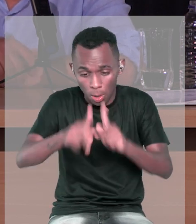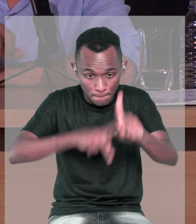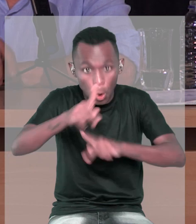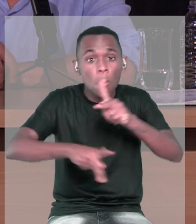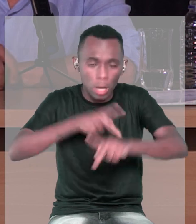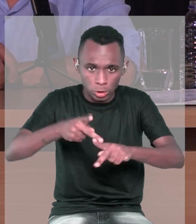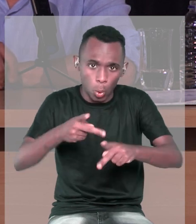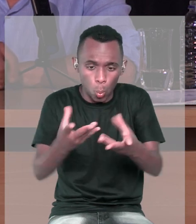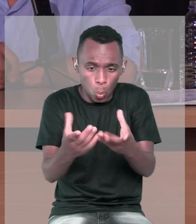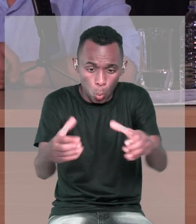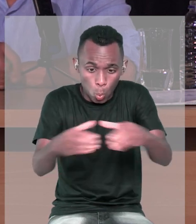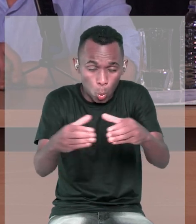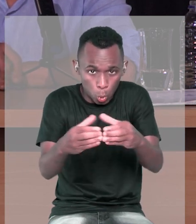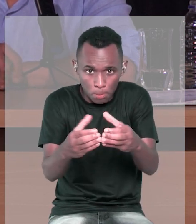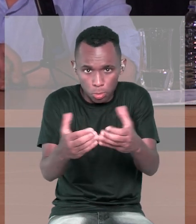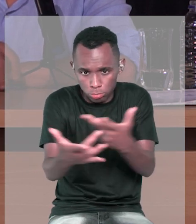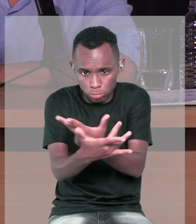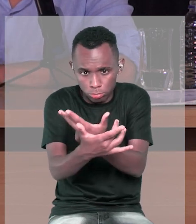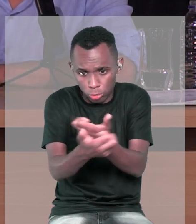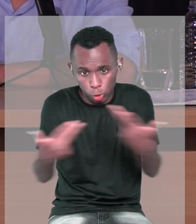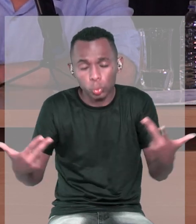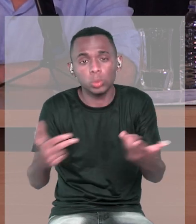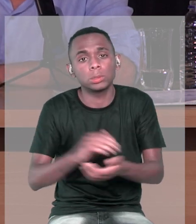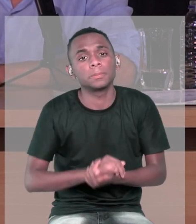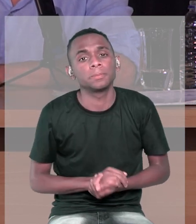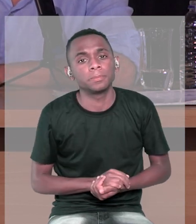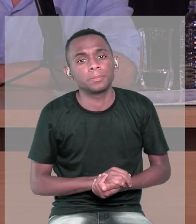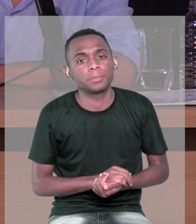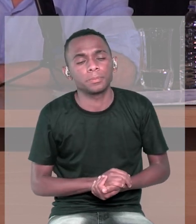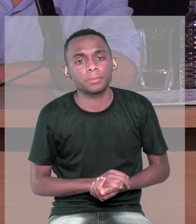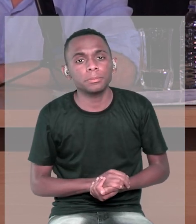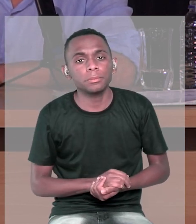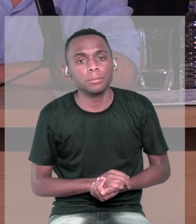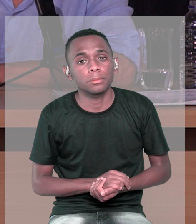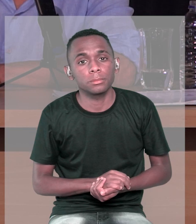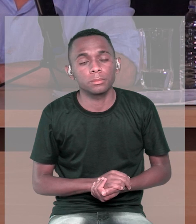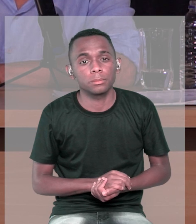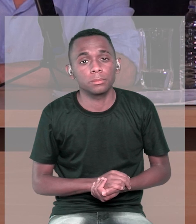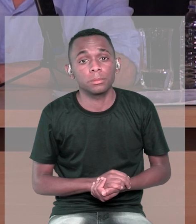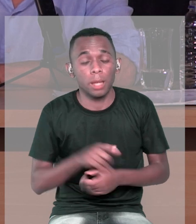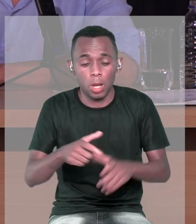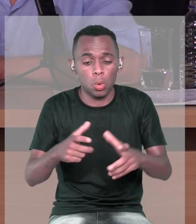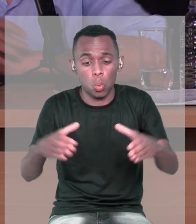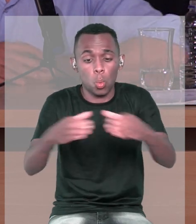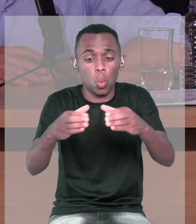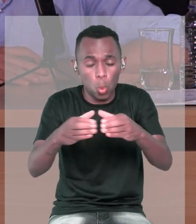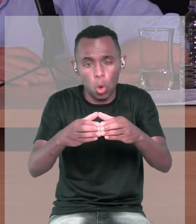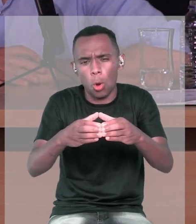C'est une population de micro-organismes, essentiellement de bactéries. É uma população